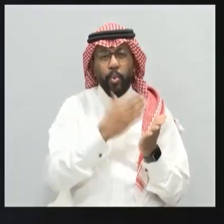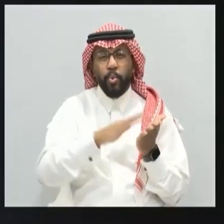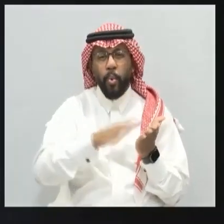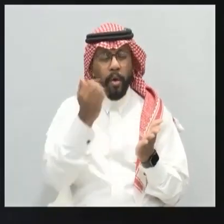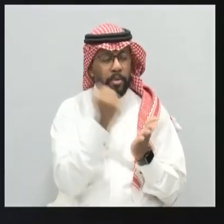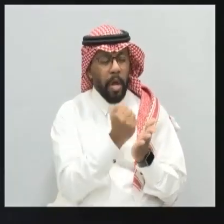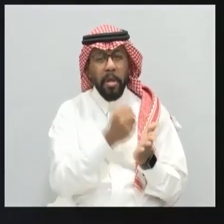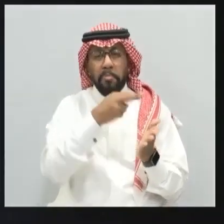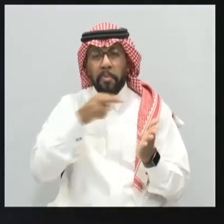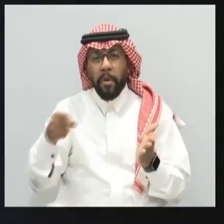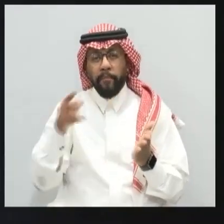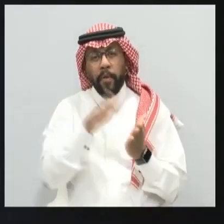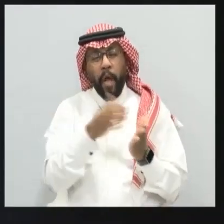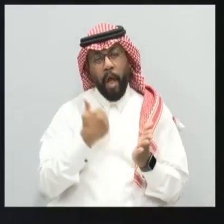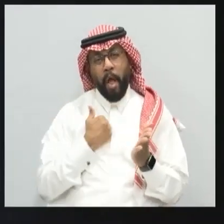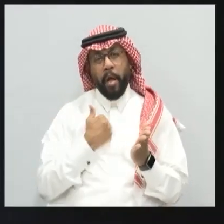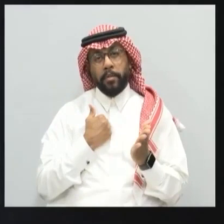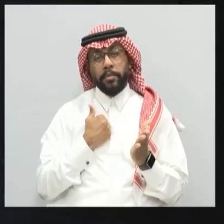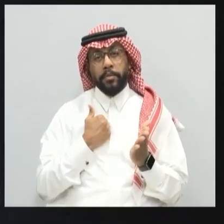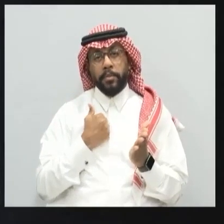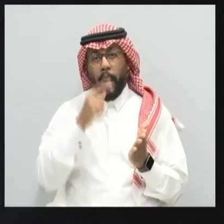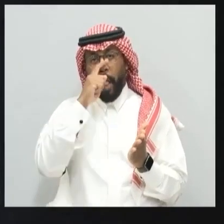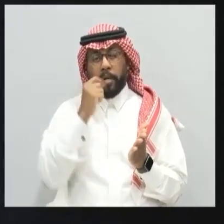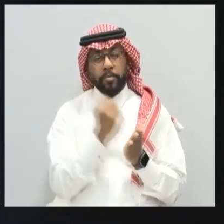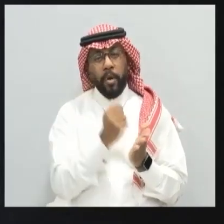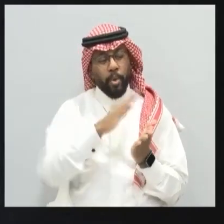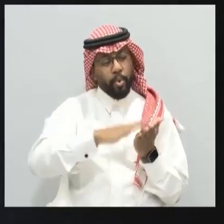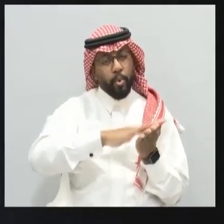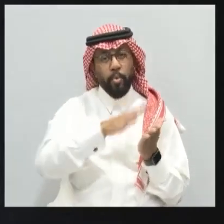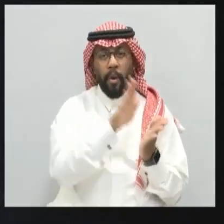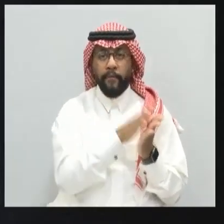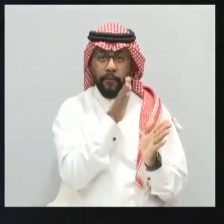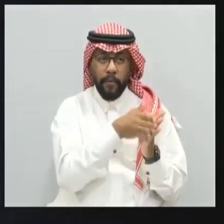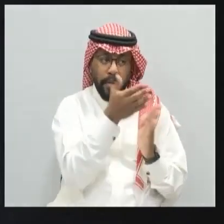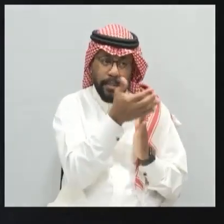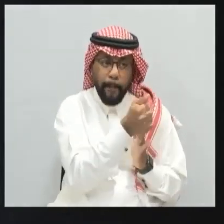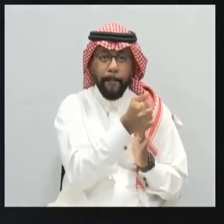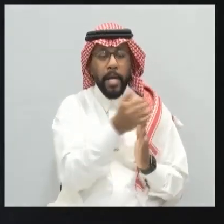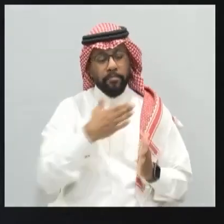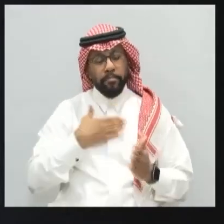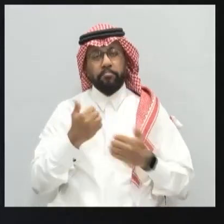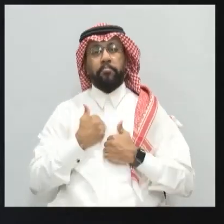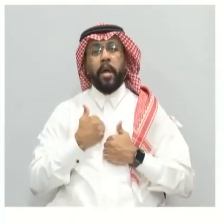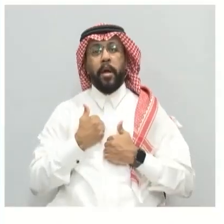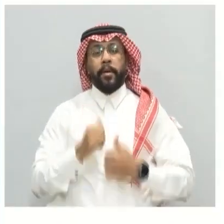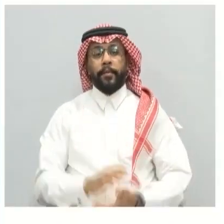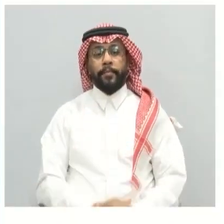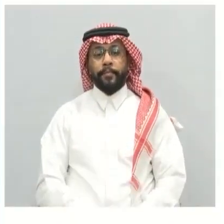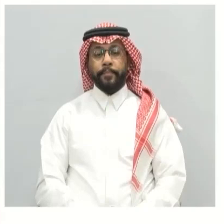شهاداتك او غير ذلك تحضرها من الجيد ان تحضر نسخه احتياطيه معك في حال فقدانها لا قدر